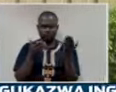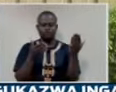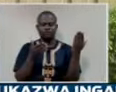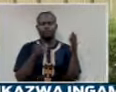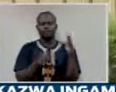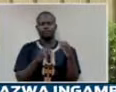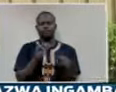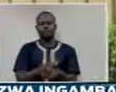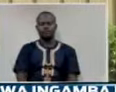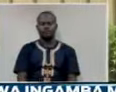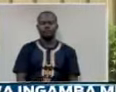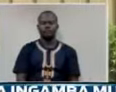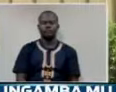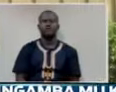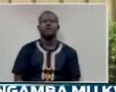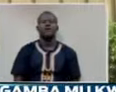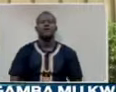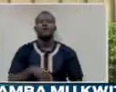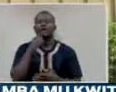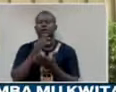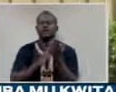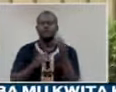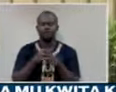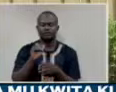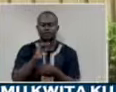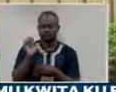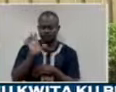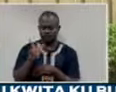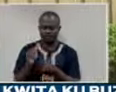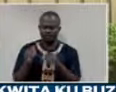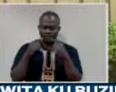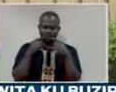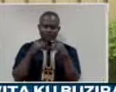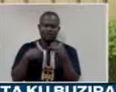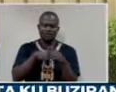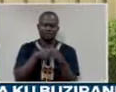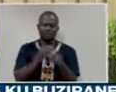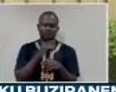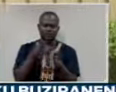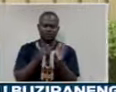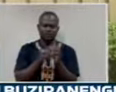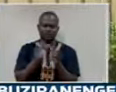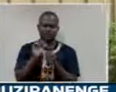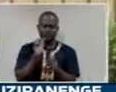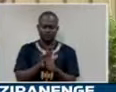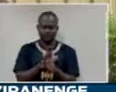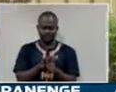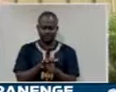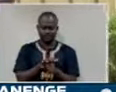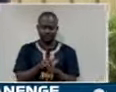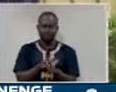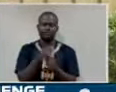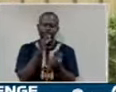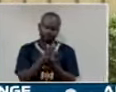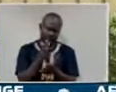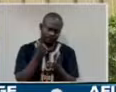hasi cyane. Harabonabonye bari bakoze na East African Promoters iwacu na muzika, ariko bari n'abahanzi bakeya biriya nibyo. Yes,